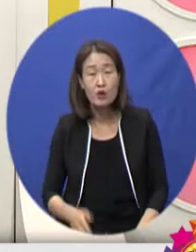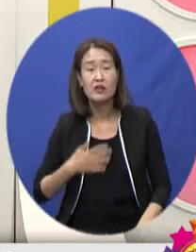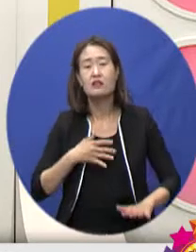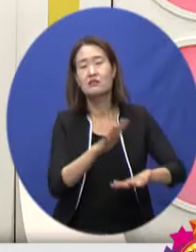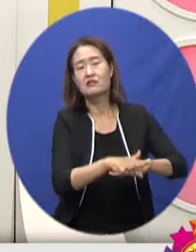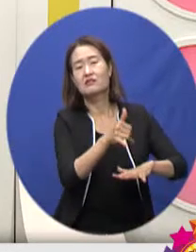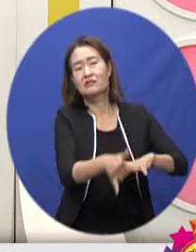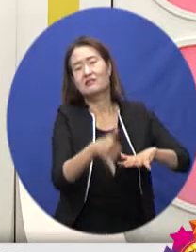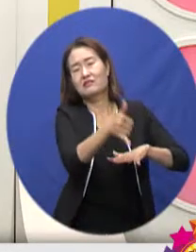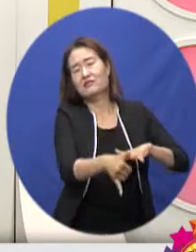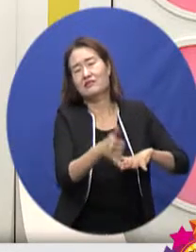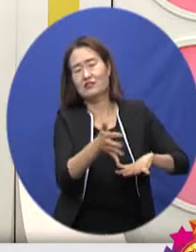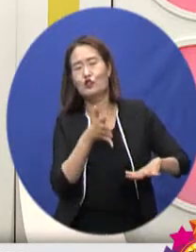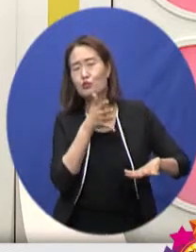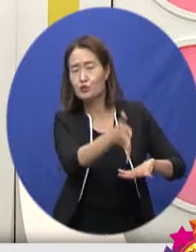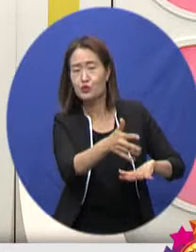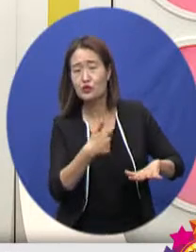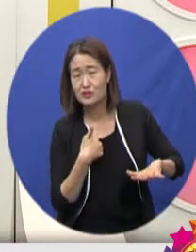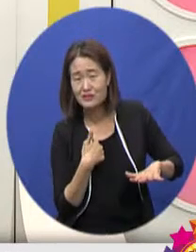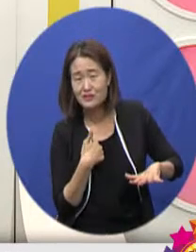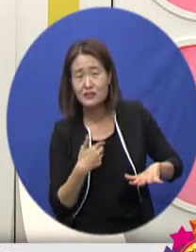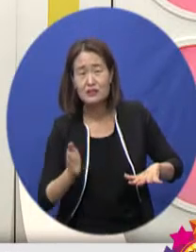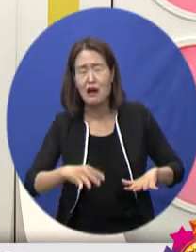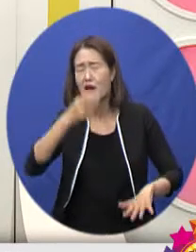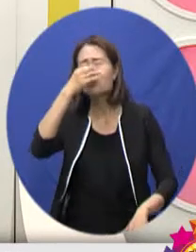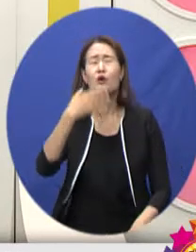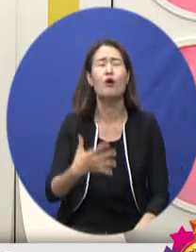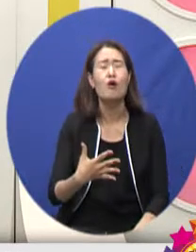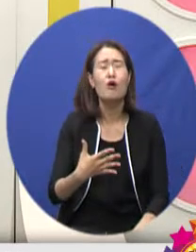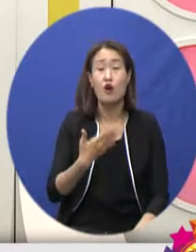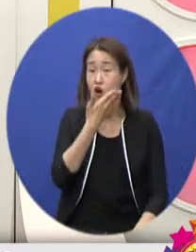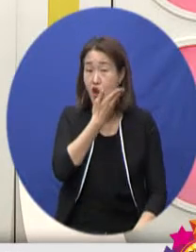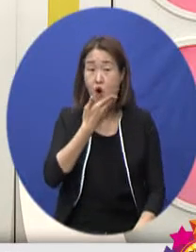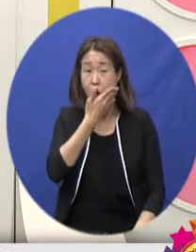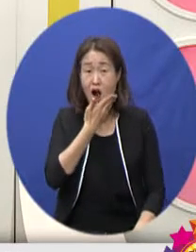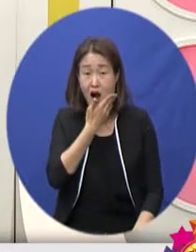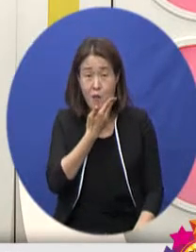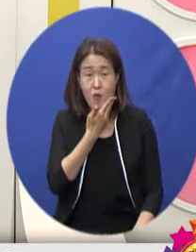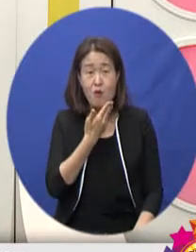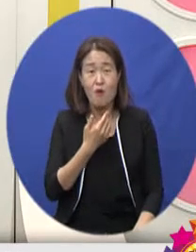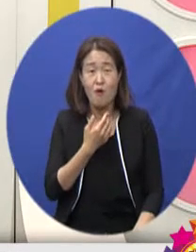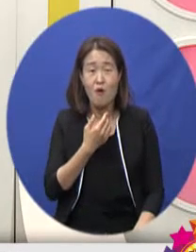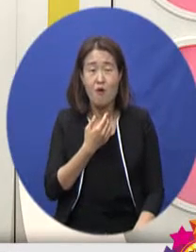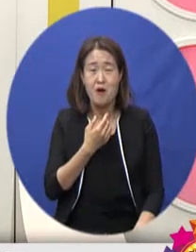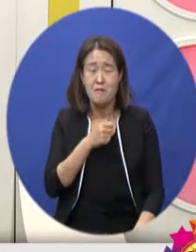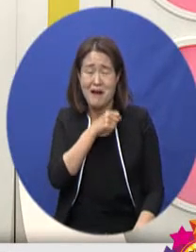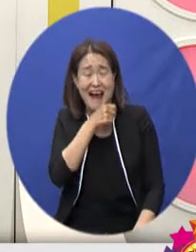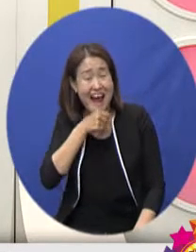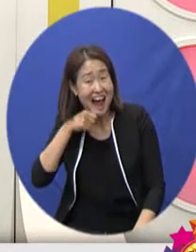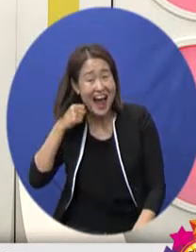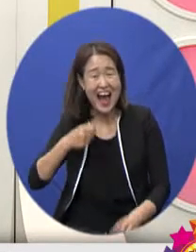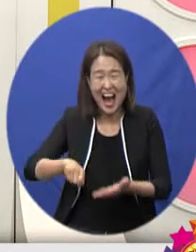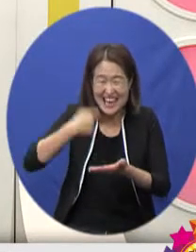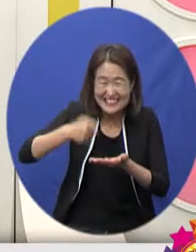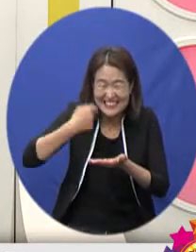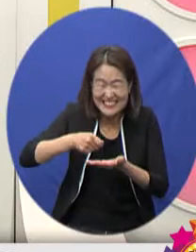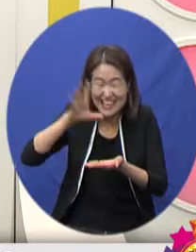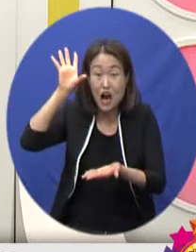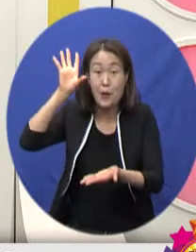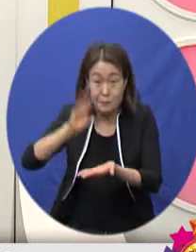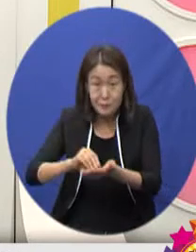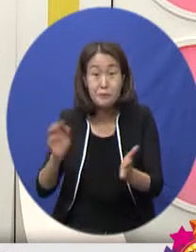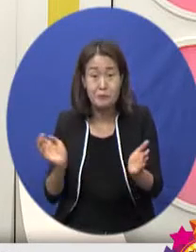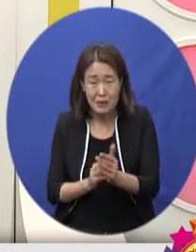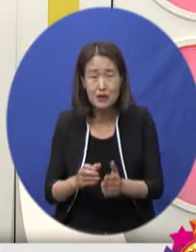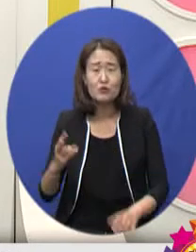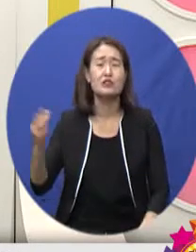농사 짓거든요. 네. 농사 짓는데 힘들다고 또 영양탕을 사줘가지고 지금 막 먹고서 지금 또 그 친구가 마침